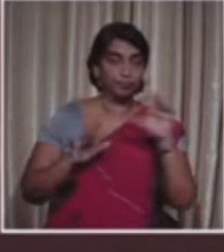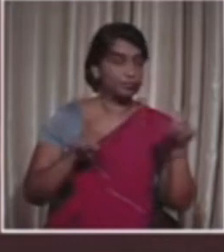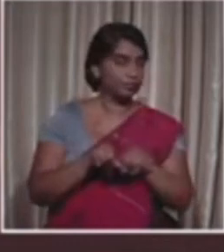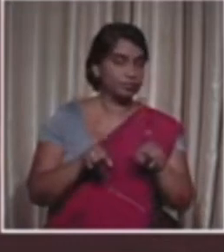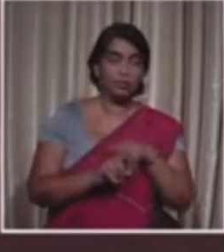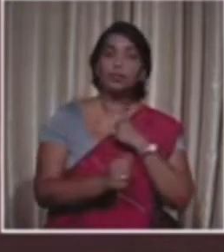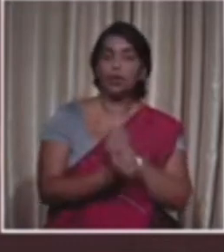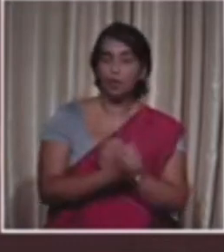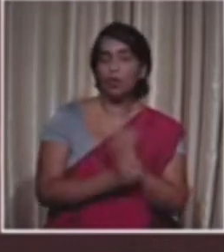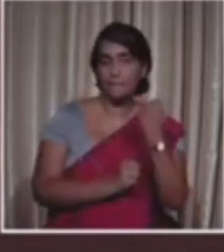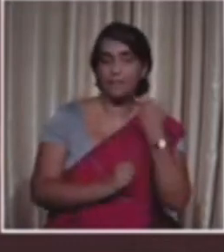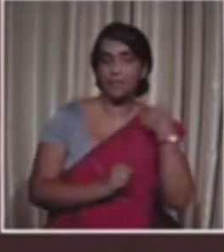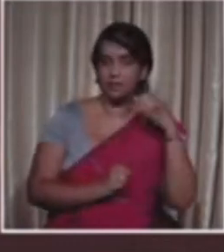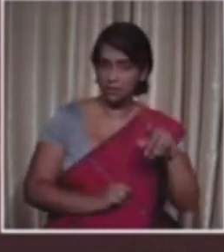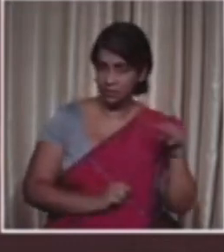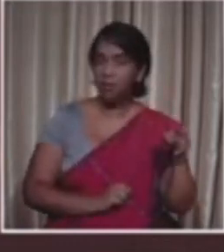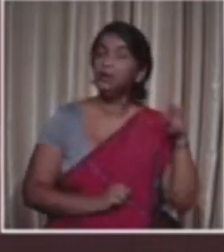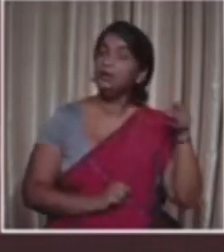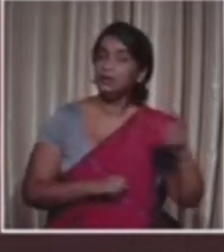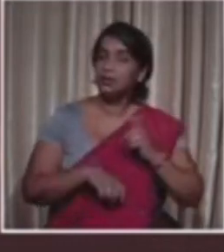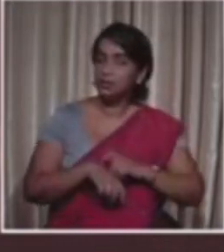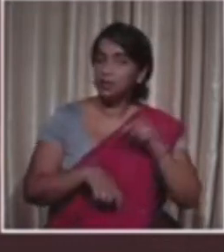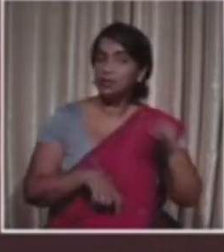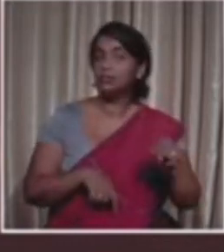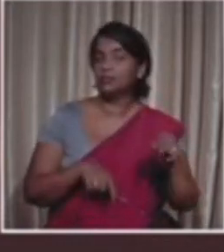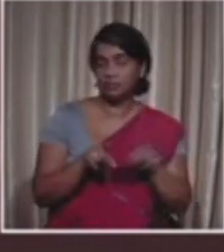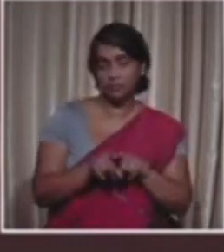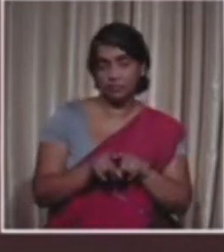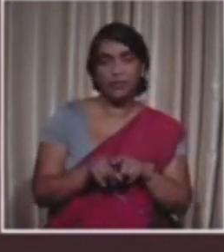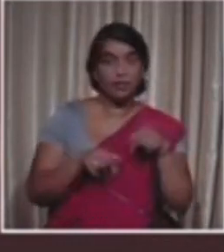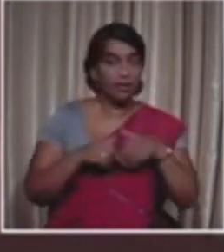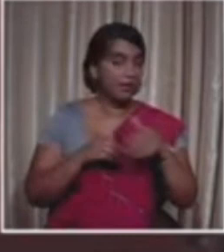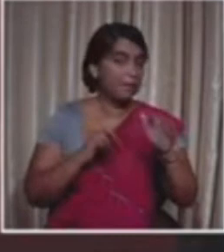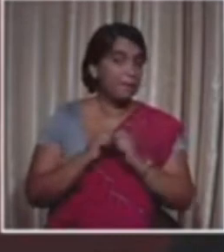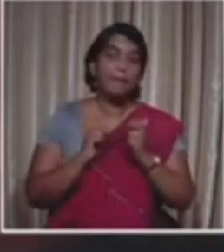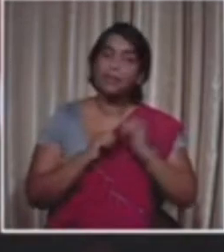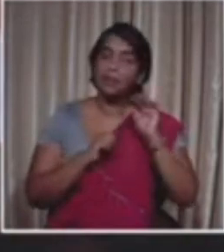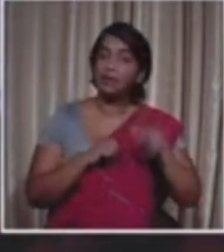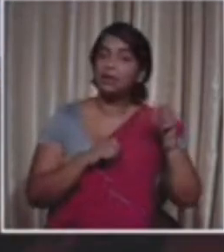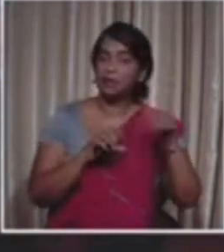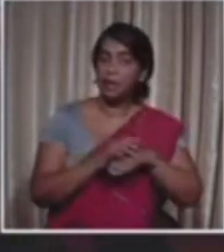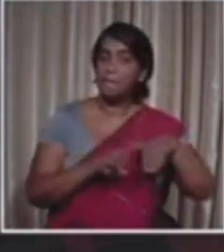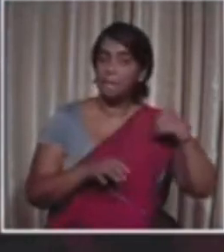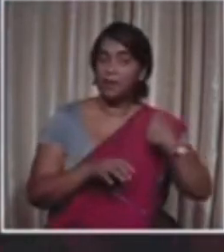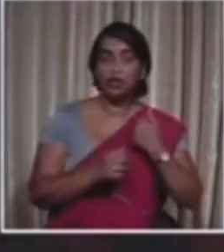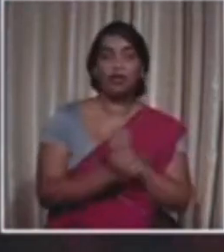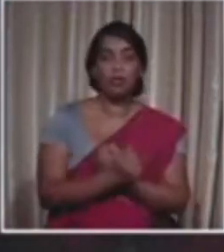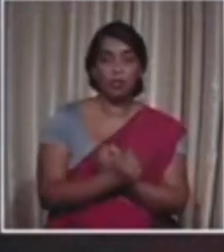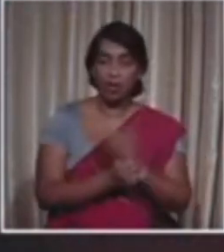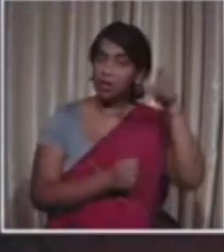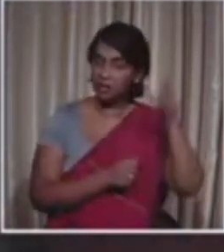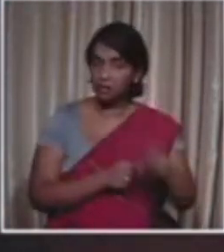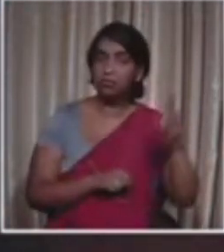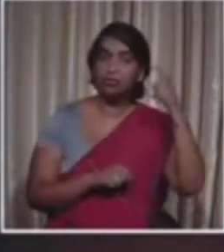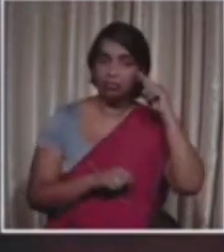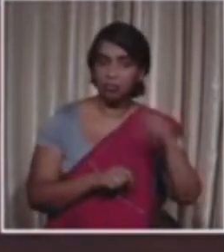පොලිසියට මේ සඳහා අවශ්‍ය බලය තියෙනවා මේ අවස්ථාවේදී මේ ස්ථානයේ පවතින තත්ත්වය අනුව එහි සිටින ප්‍රධාන පොලිස් පරීක්ෂකවරයාට ඒ